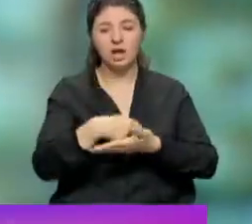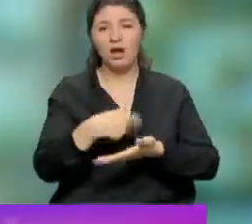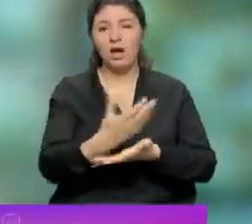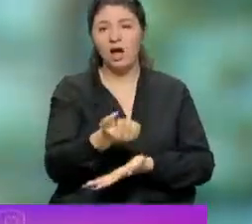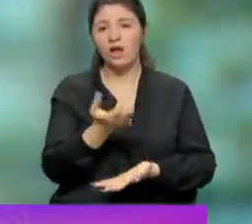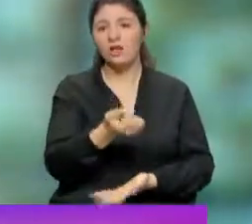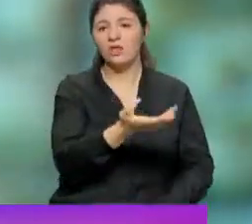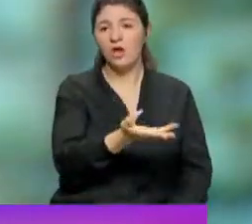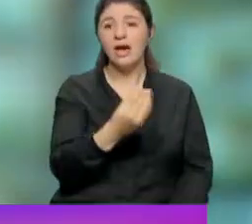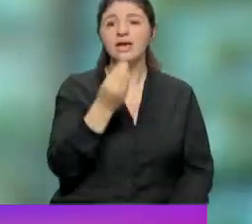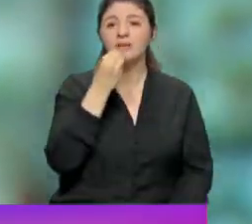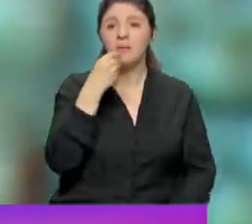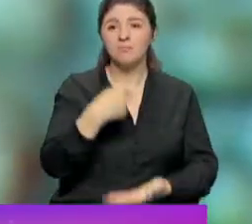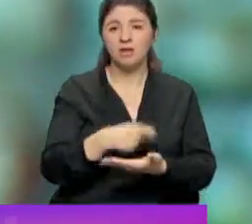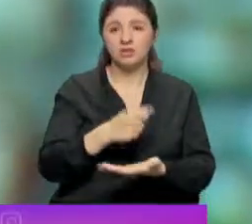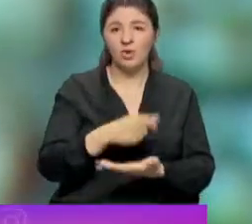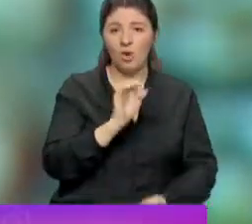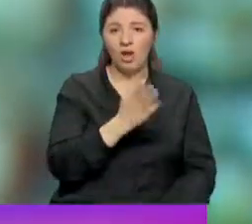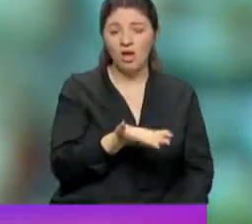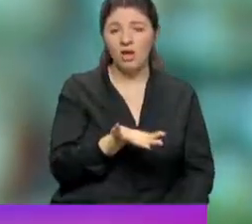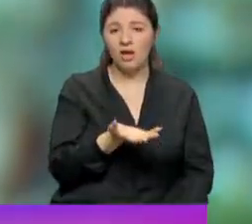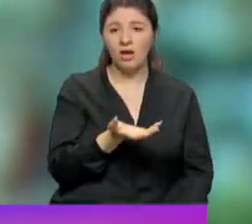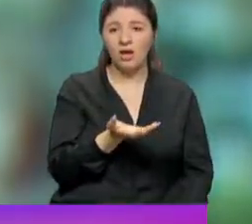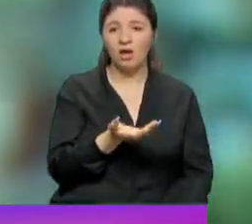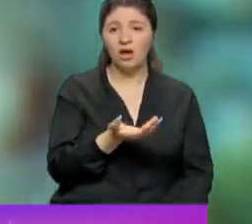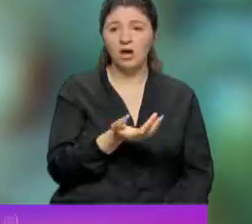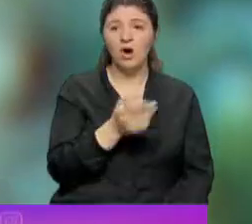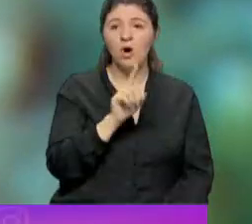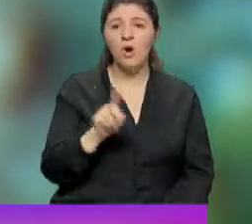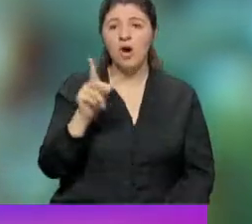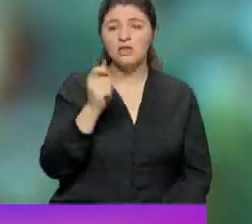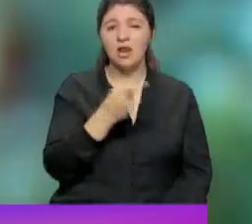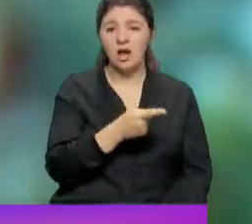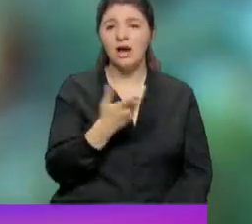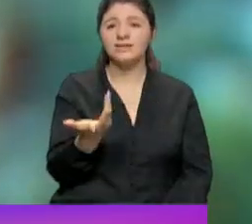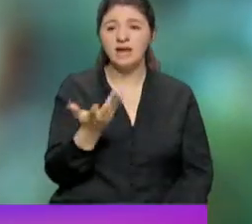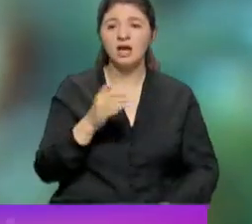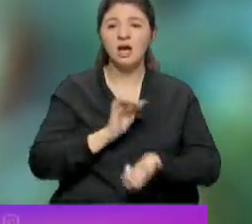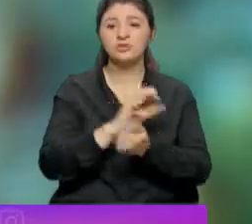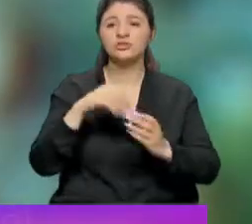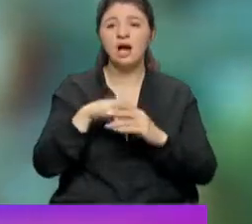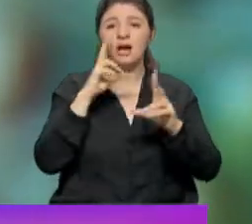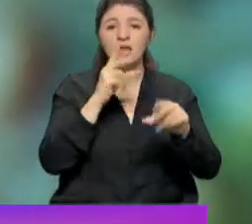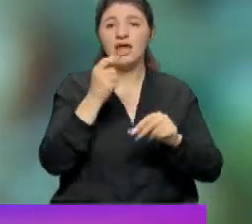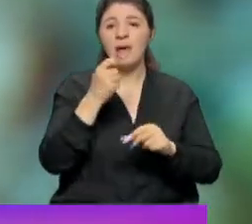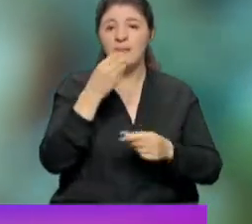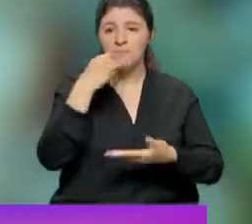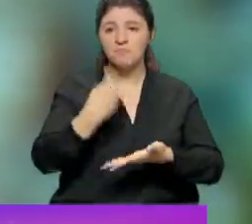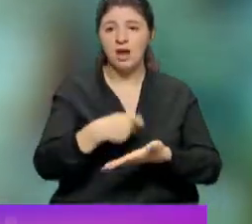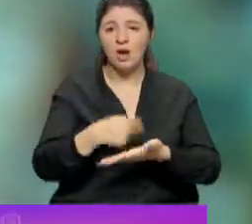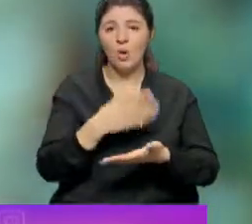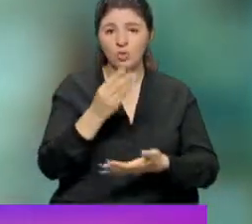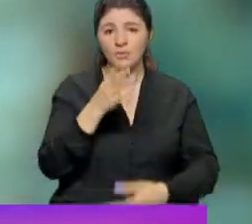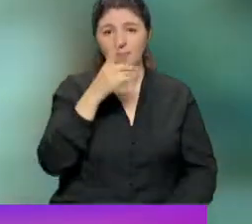Bedeli alınıyor bakın yemek parası böyle bu 17 lira yani cezaevinde kalanların yemek parasını